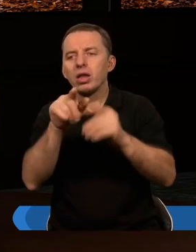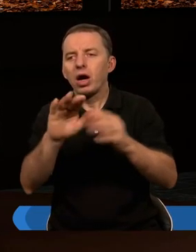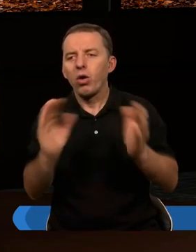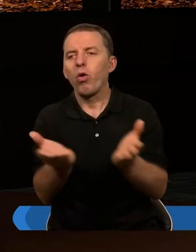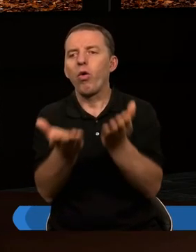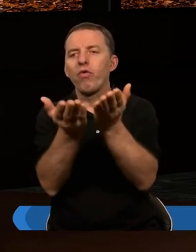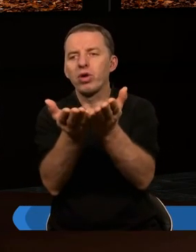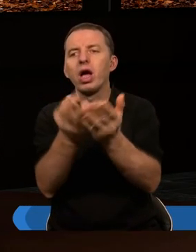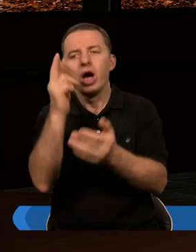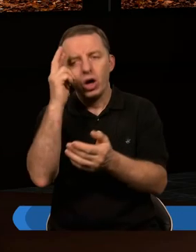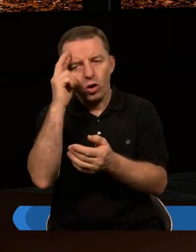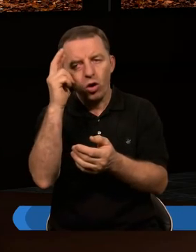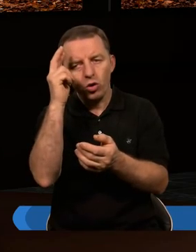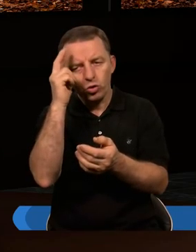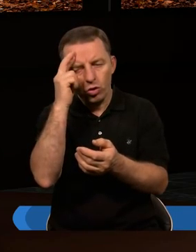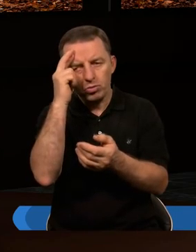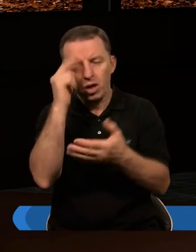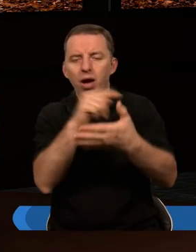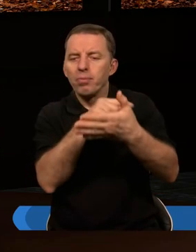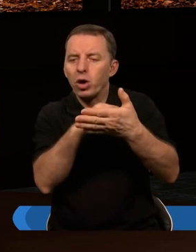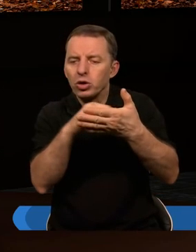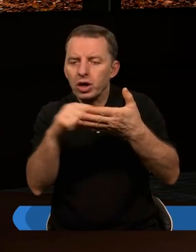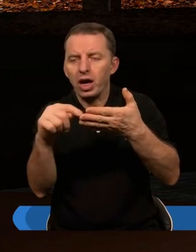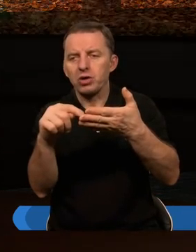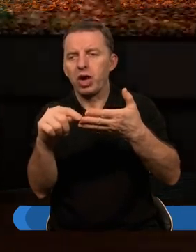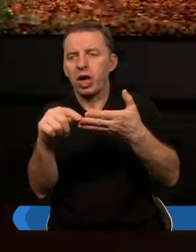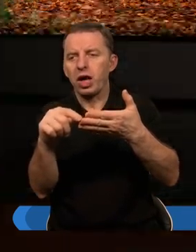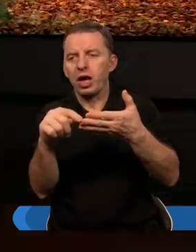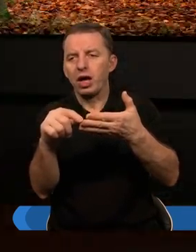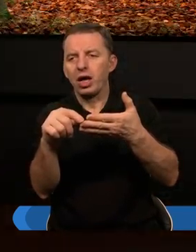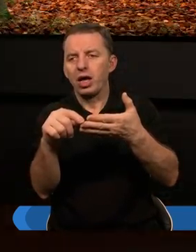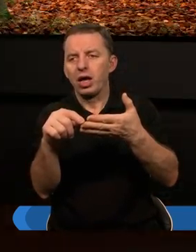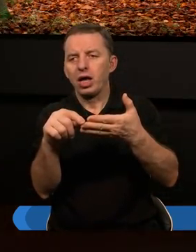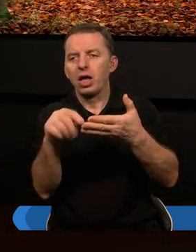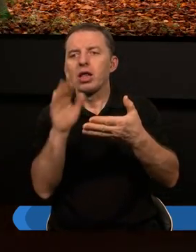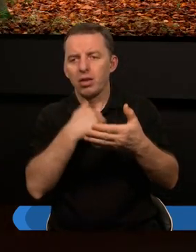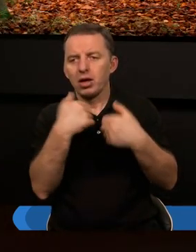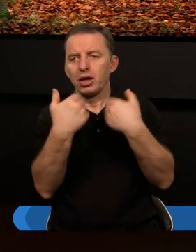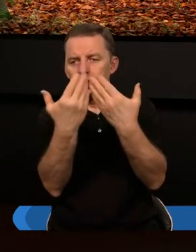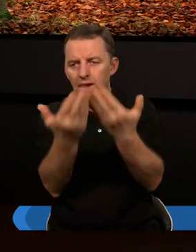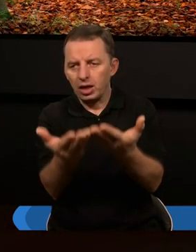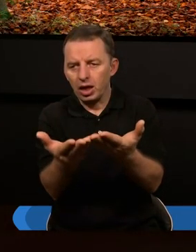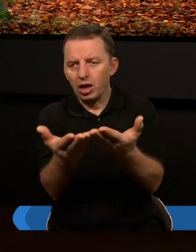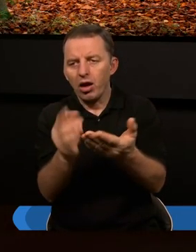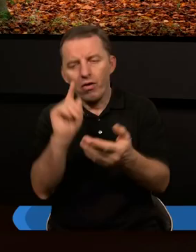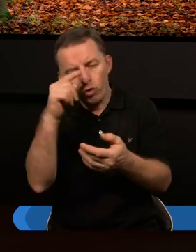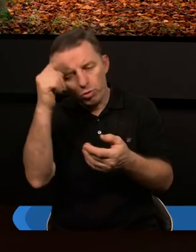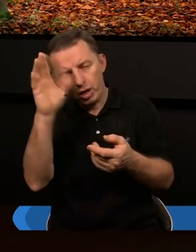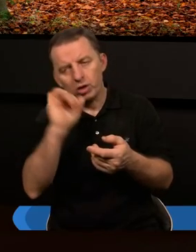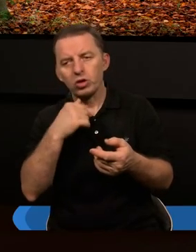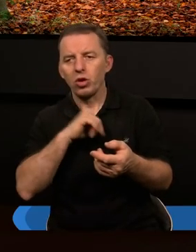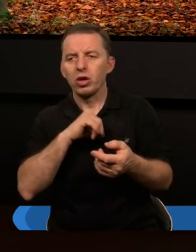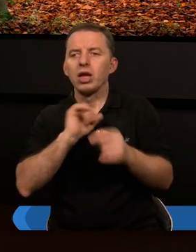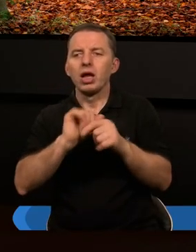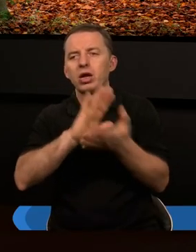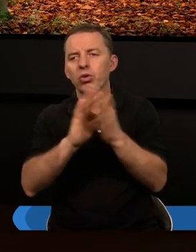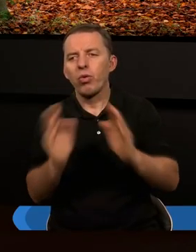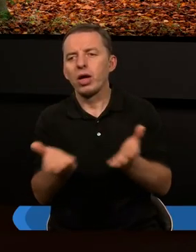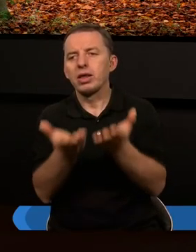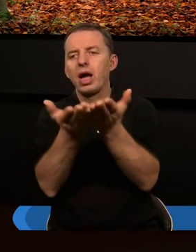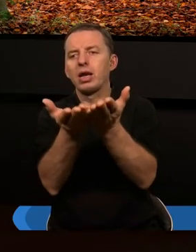ofiarę. I rozumnie to podkreśla, prawda? Ja bym do tego dodała, tak wyobrażając sobie, jak były składane